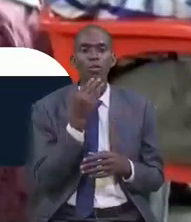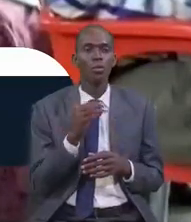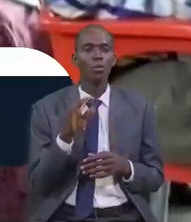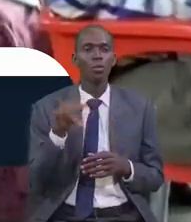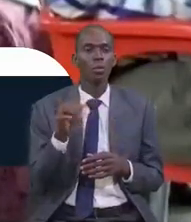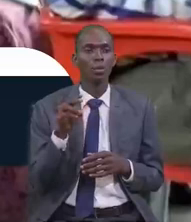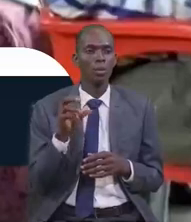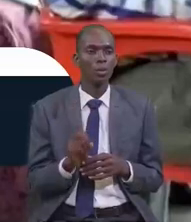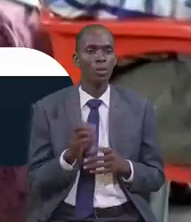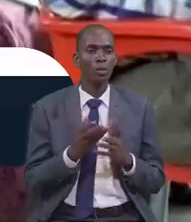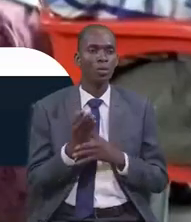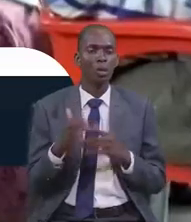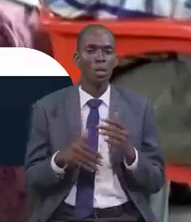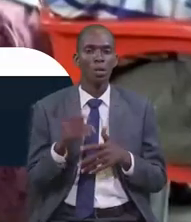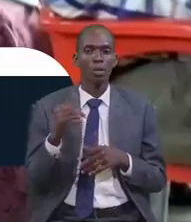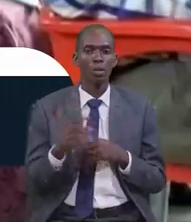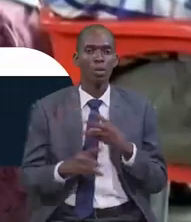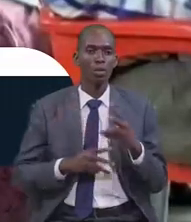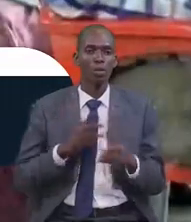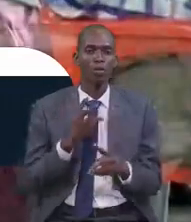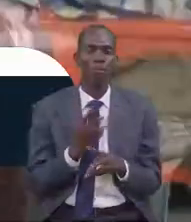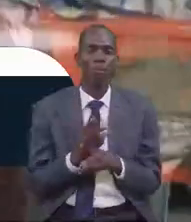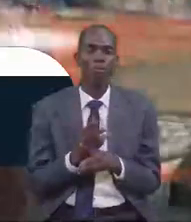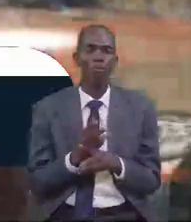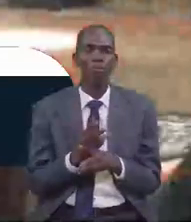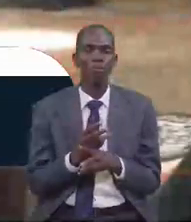de la secte des Nazaréens.